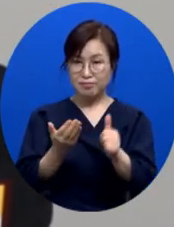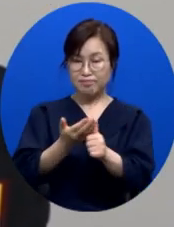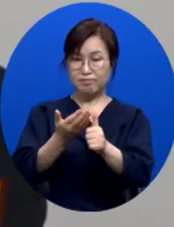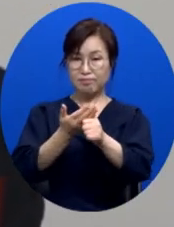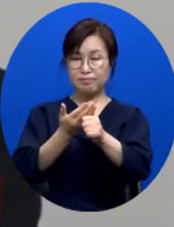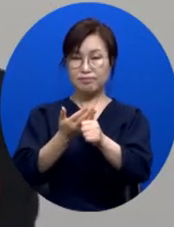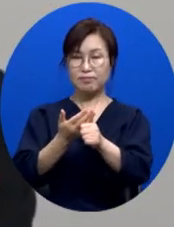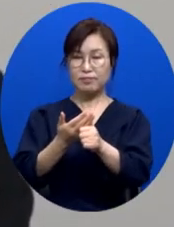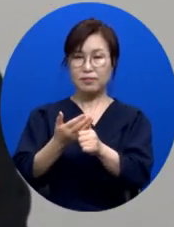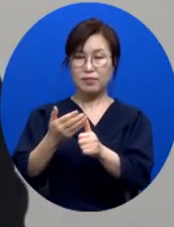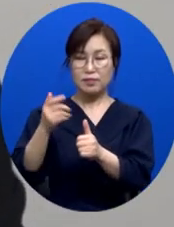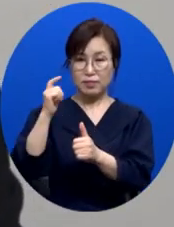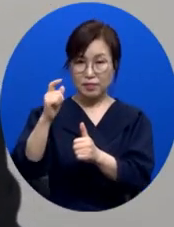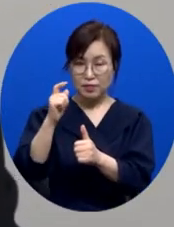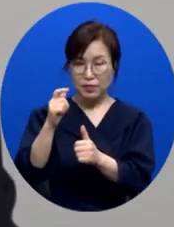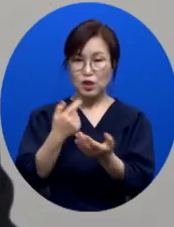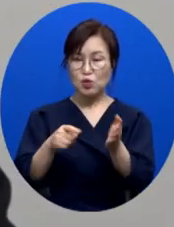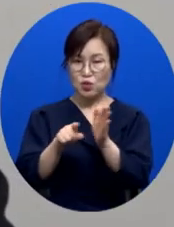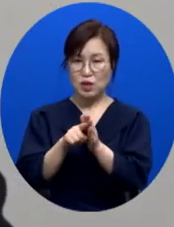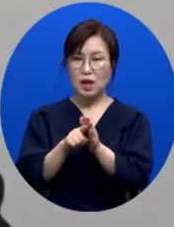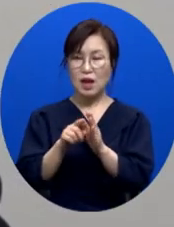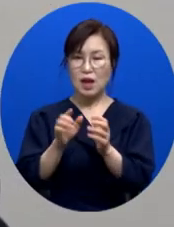위해 상호 협력할 예정입니다